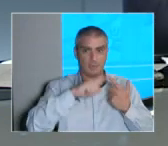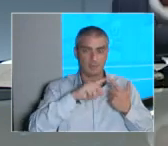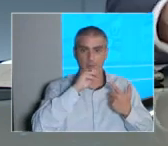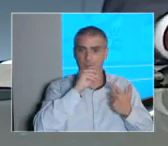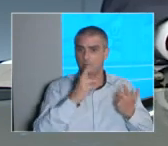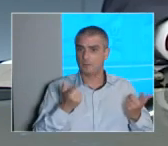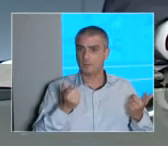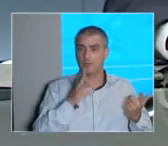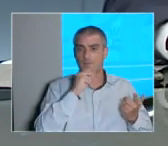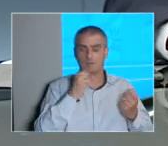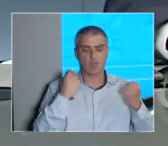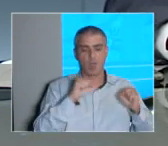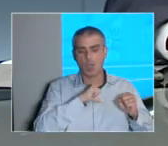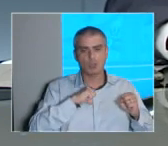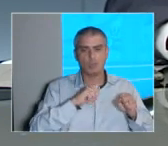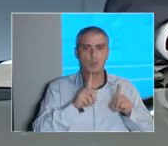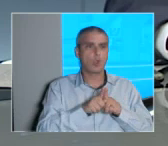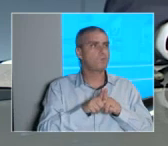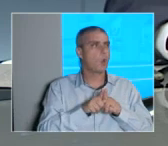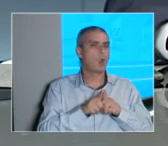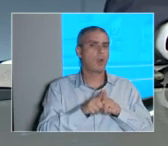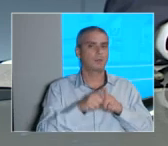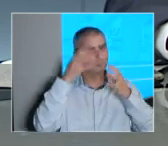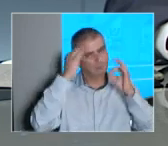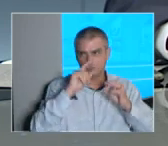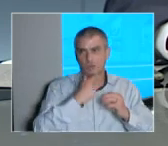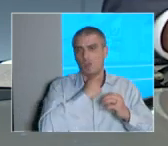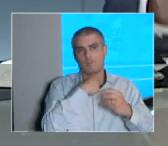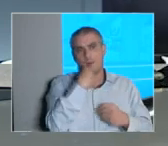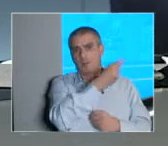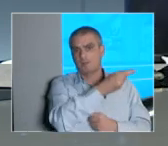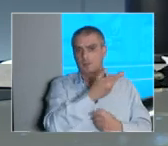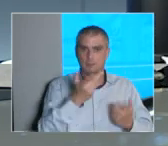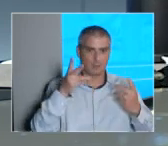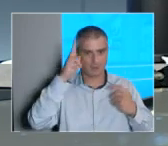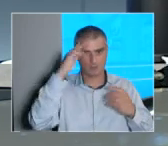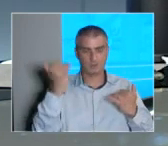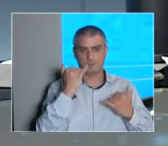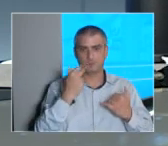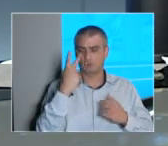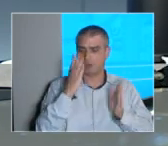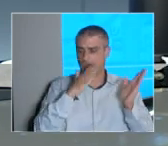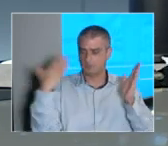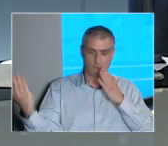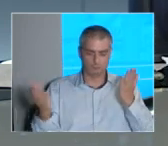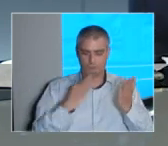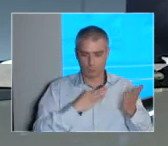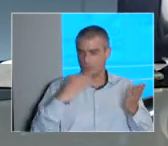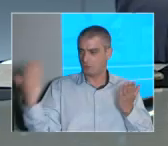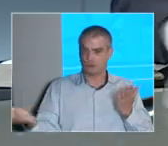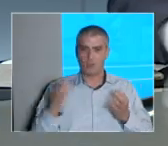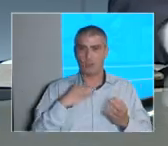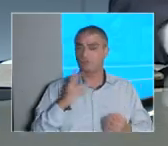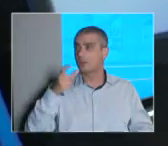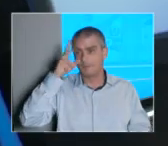זו לא עמדת הליכוד. בגין דיבר על אוטונומיה, אבל כאיזושהי מחווה שלא הייתה לו ברירה לתת. הליכוד זה תמיד הייתה שתי גדות לירדן, זו שלנו, זו גם כן. אני מנחם